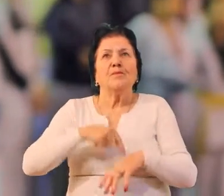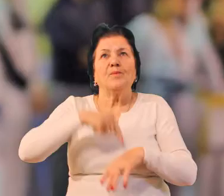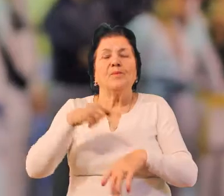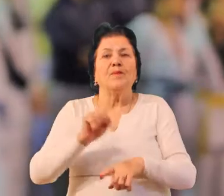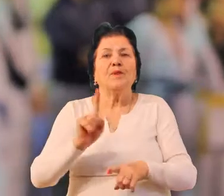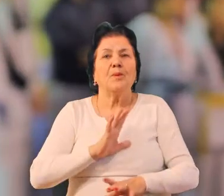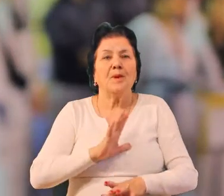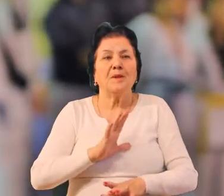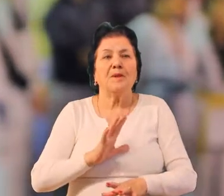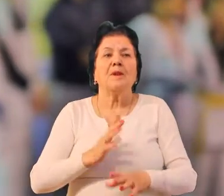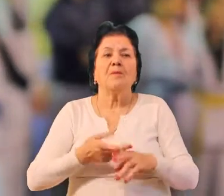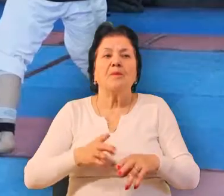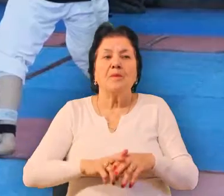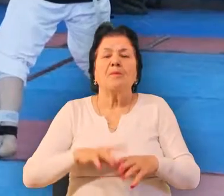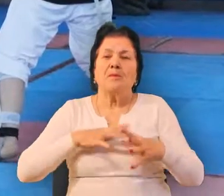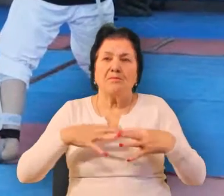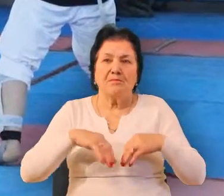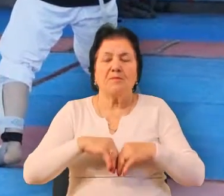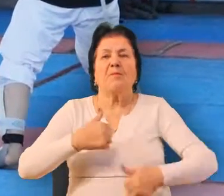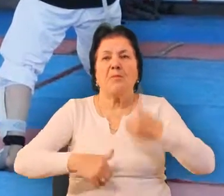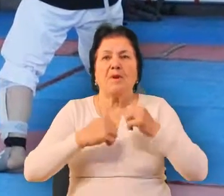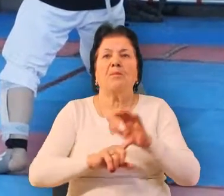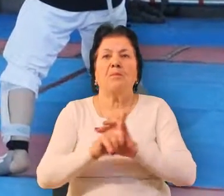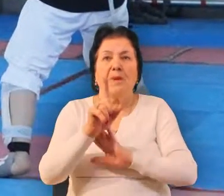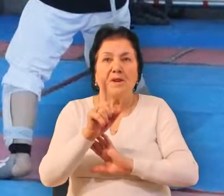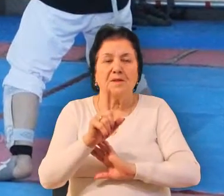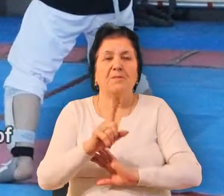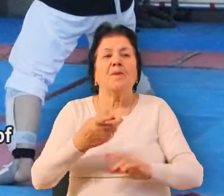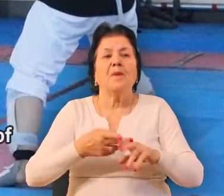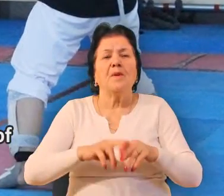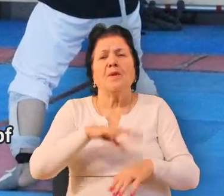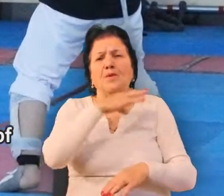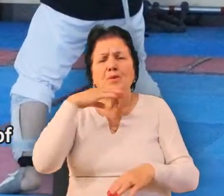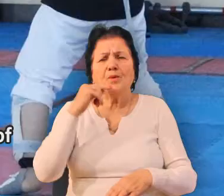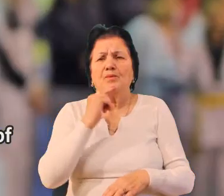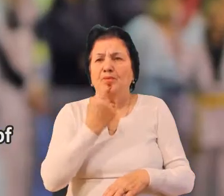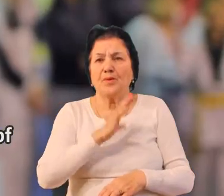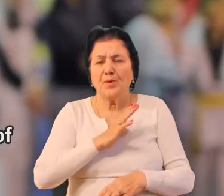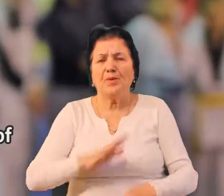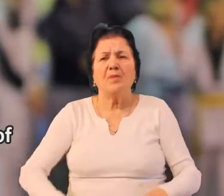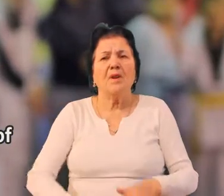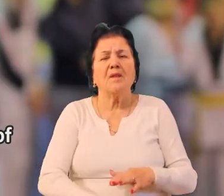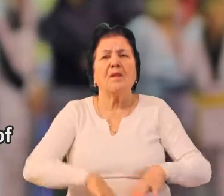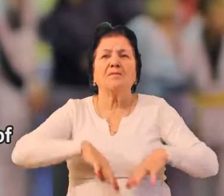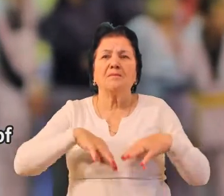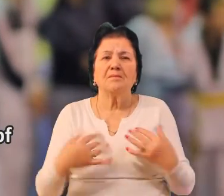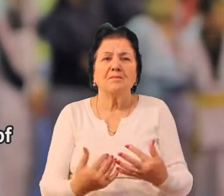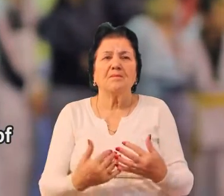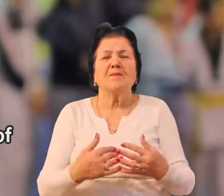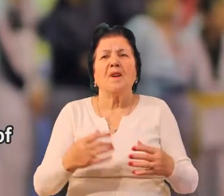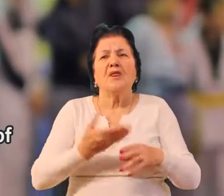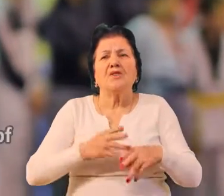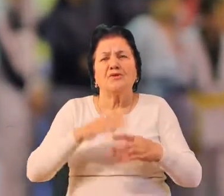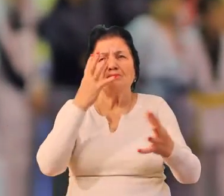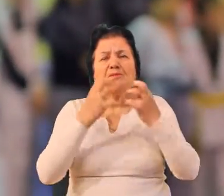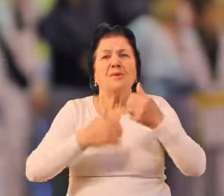ki, zərbələr dəysən məndən necə olar. Və beləcə məşqə başladım, düzdür, çox çətinliklər gördüm, ayaqlarım şişdi fiziki